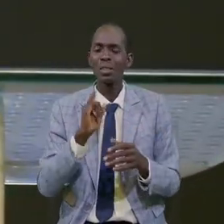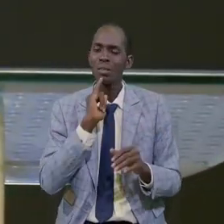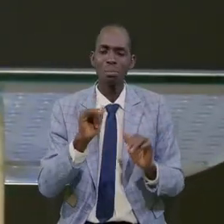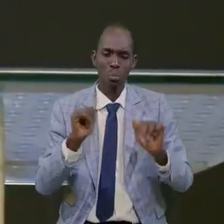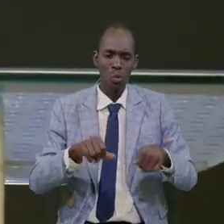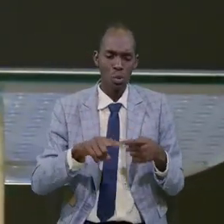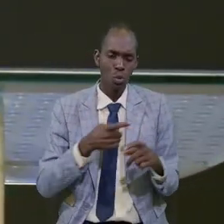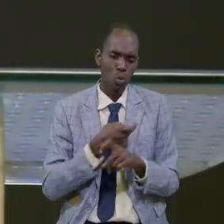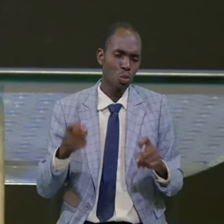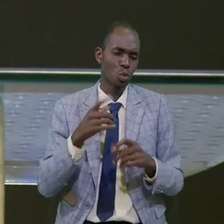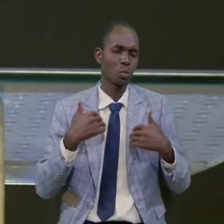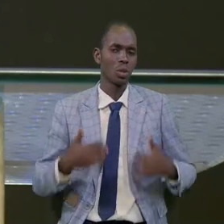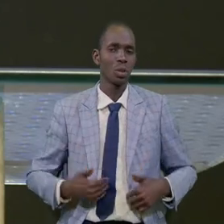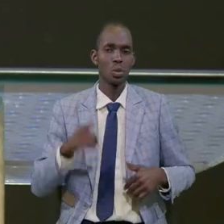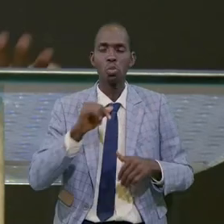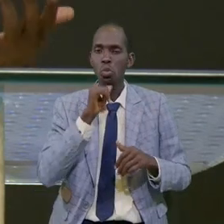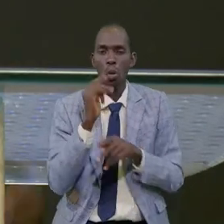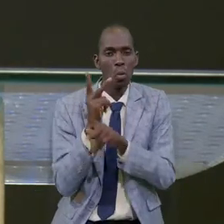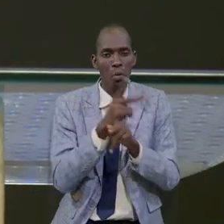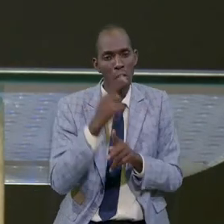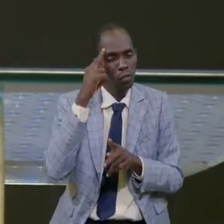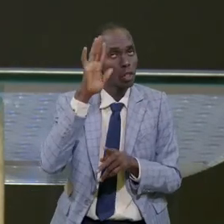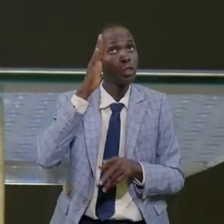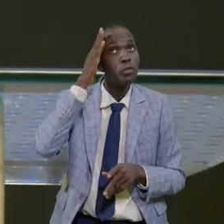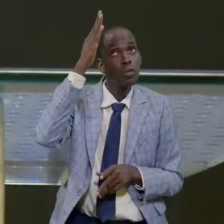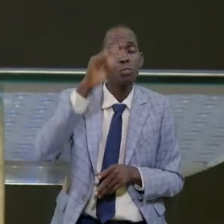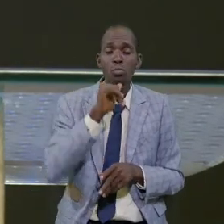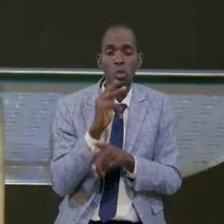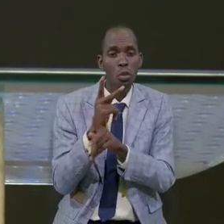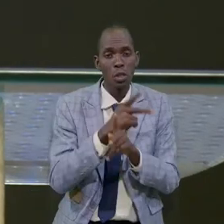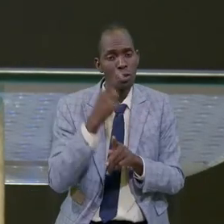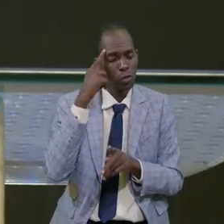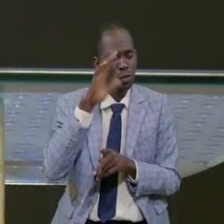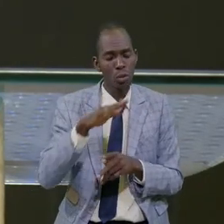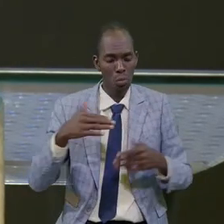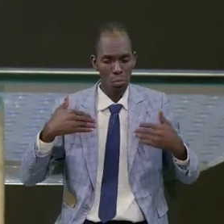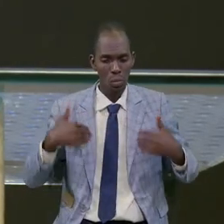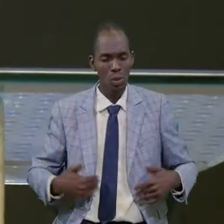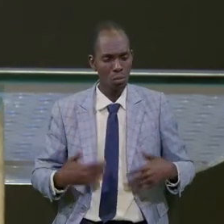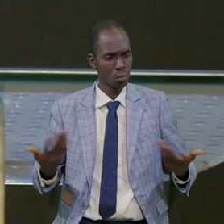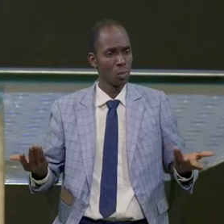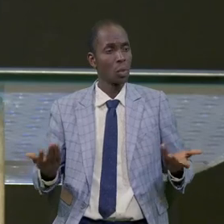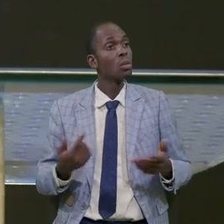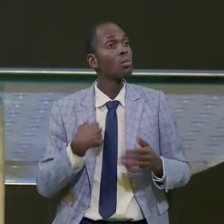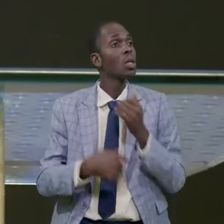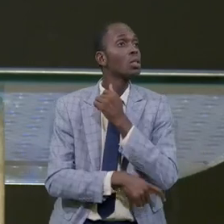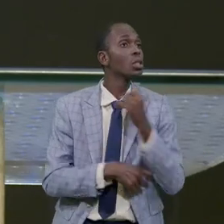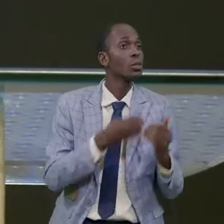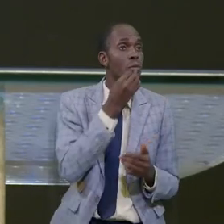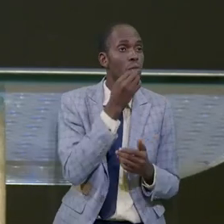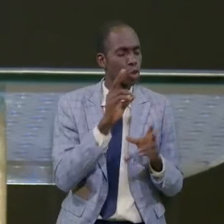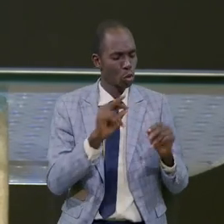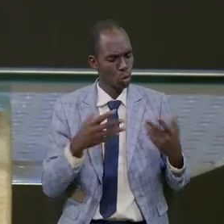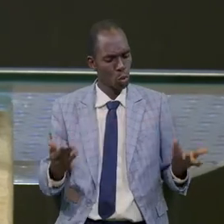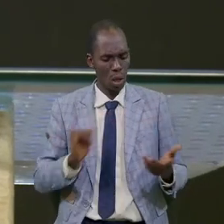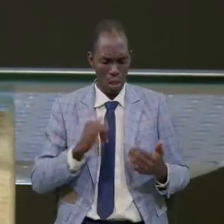organisme, vous ne pensez pas à l'avenir, vous ne pensez pas à la santé, pour vous. Moi, je n'ai pas voulu la nourriture. C'est